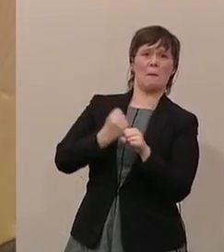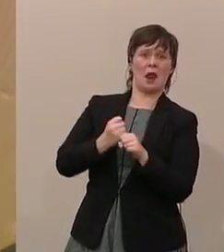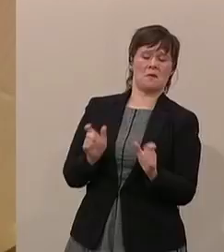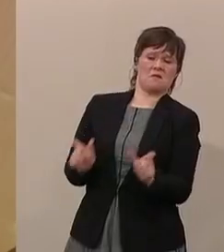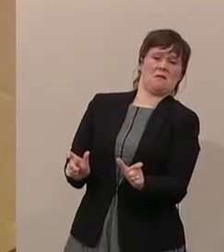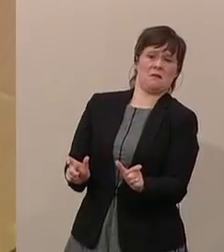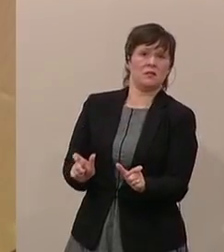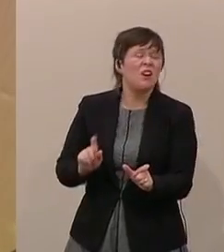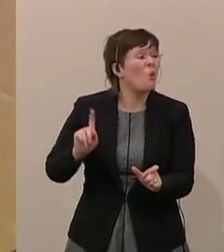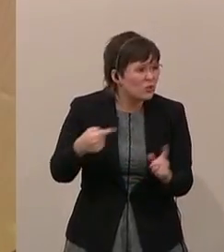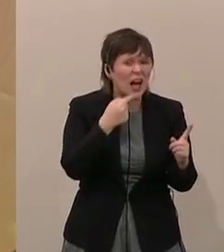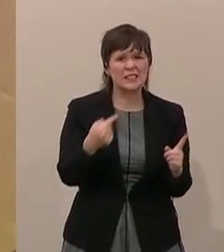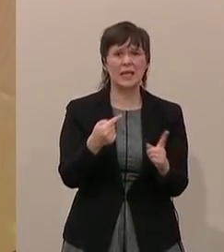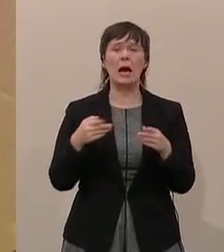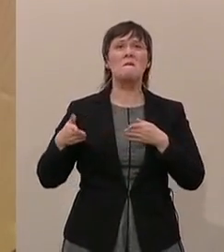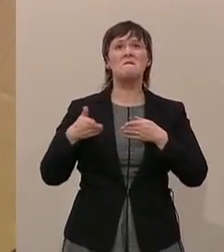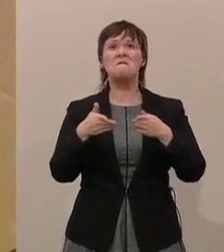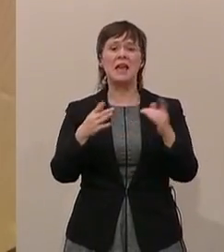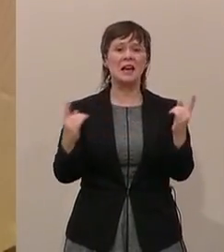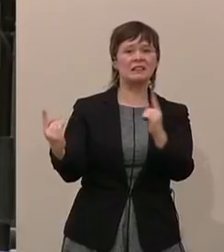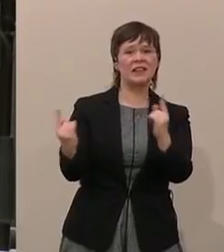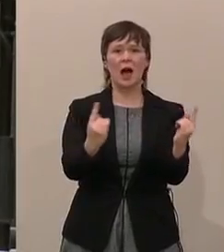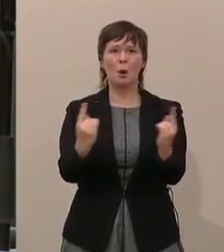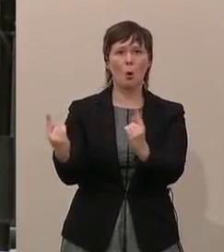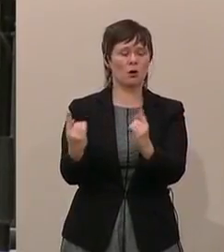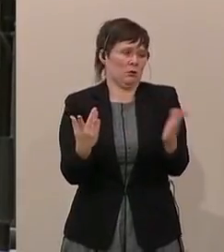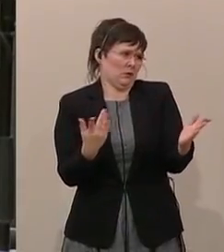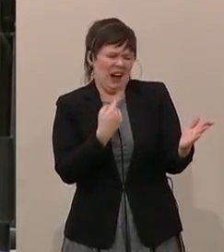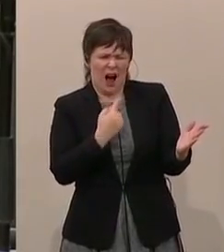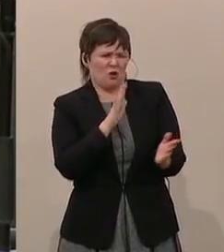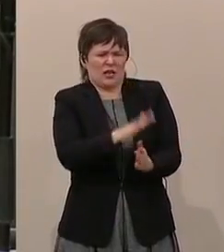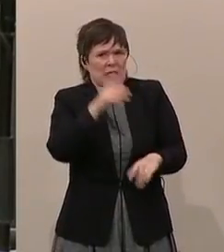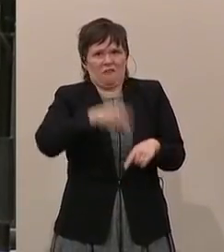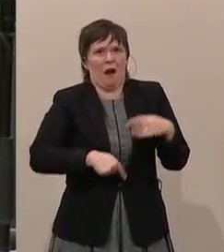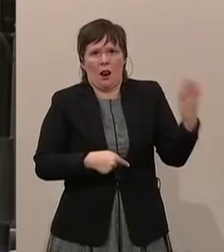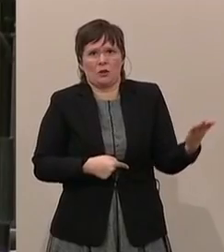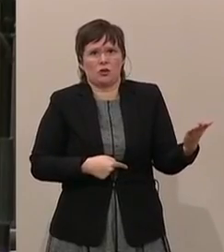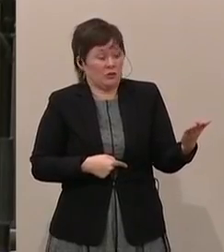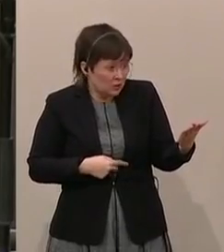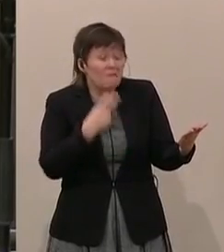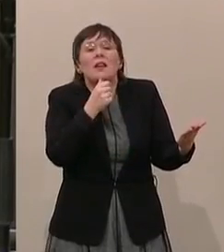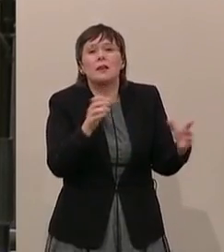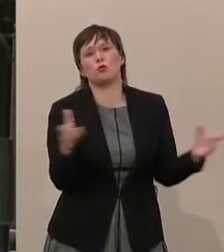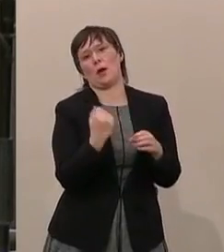von einem Weg des Dialogs. Das ist eine Aussage, die hier fehl am Platz ist, meine sehr geehrten Damen und Herren.